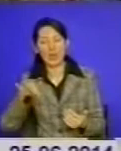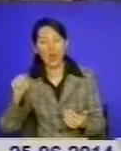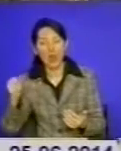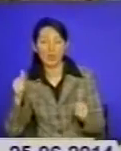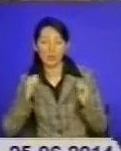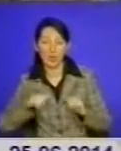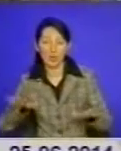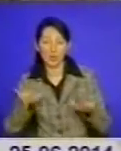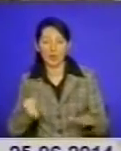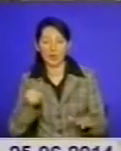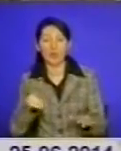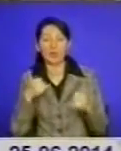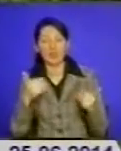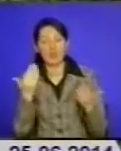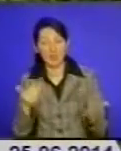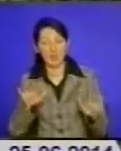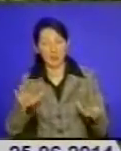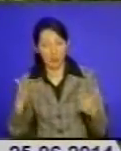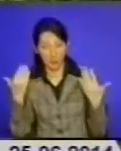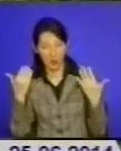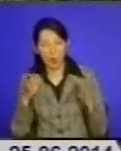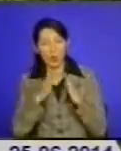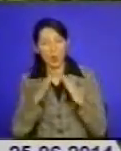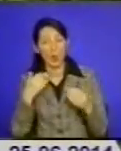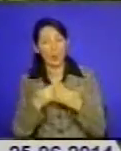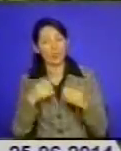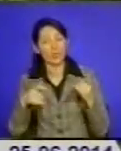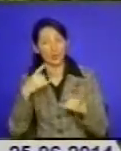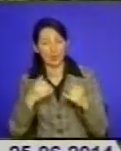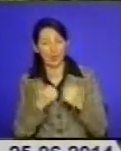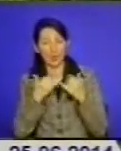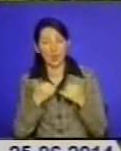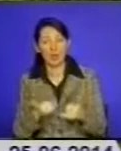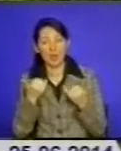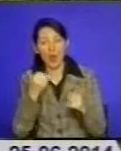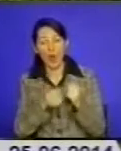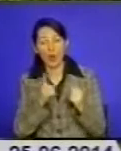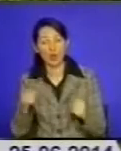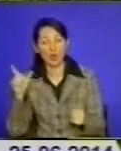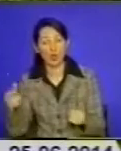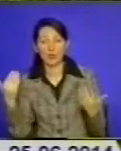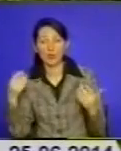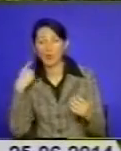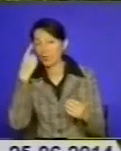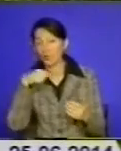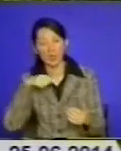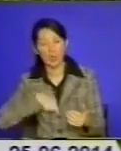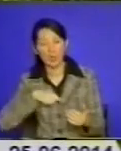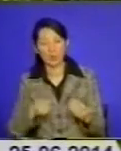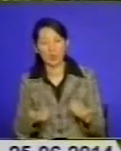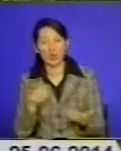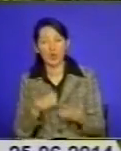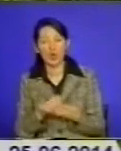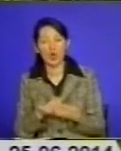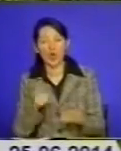може бути удома перед телевізором. І для кожної людини відпочинок – це знов така індивідуальна річ. Тому якщо людина не дивиться